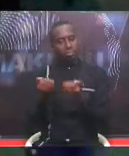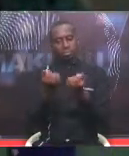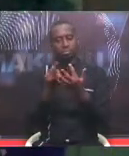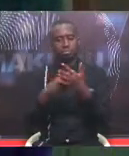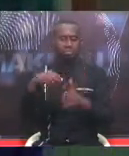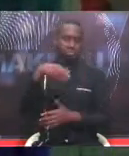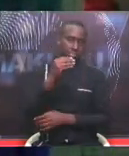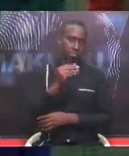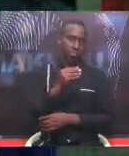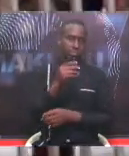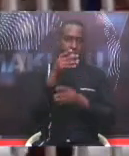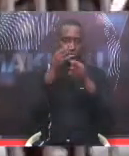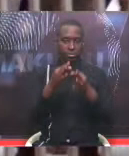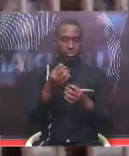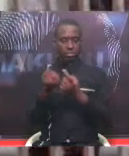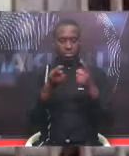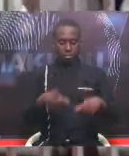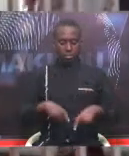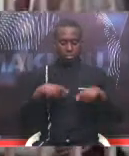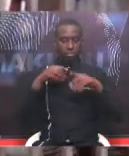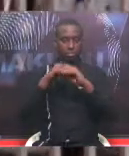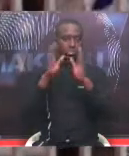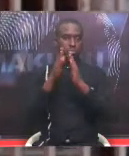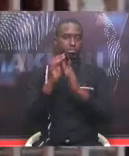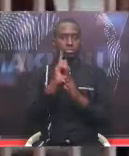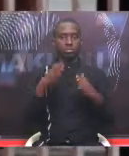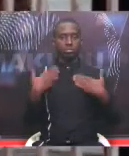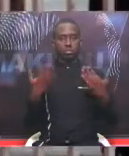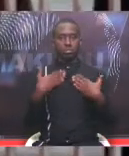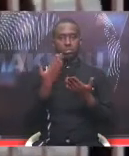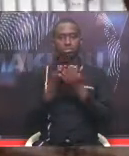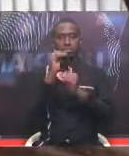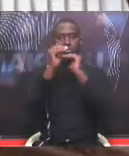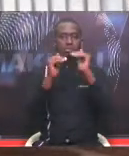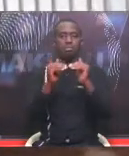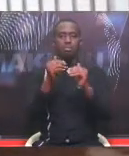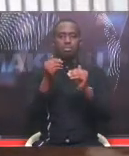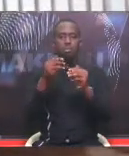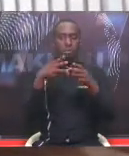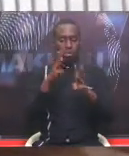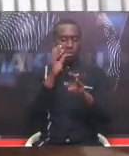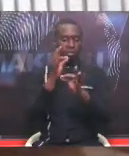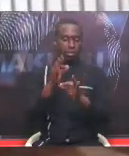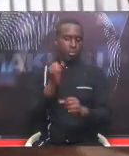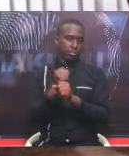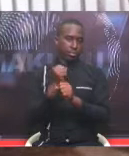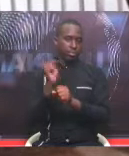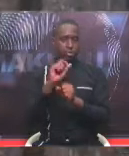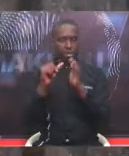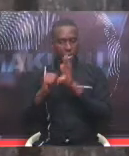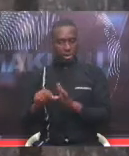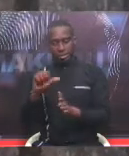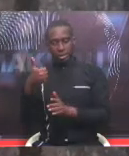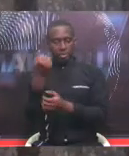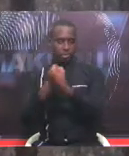zitangira kugenda ibini nabyo bamwe batuye muri uyu mugi binubira bagasaba inzego bireba kunoza uburyo imyidagaduro ikorwamo itabangamiye ibindi bikorwa